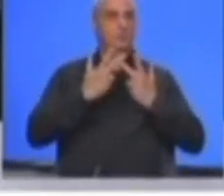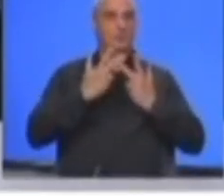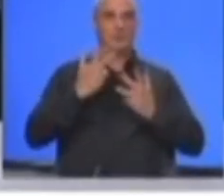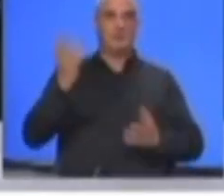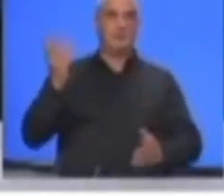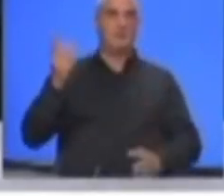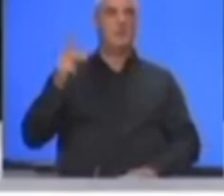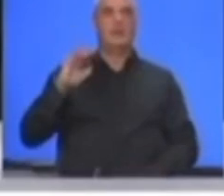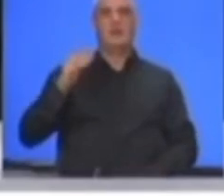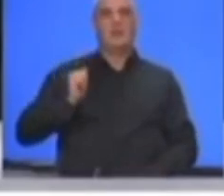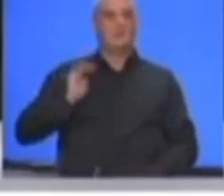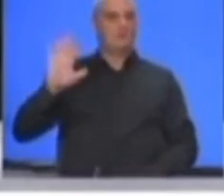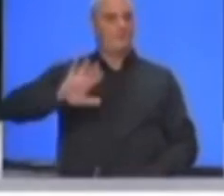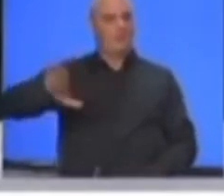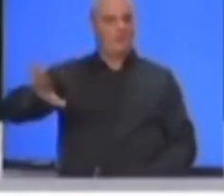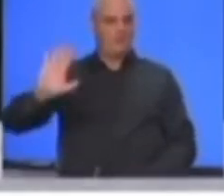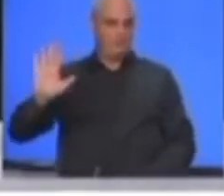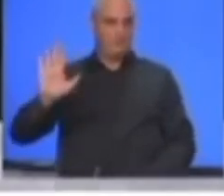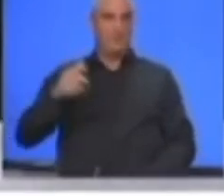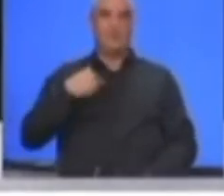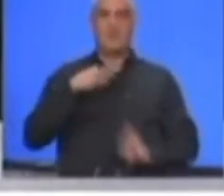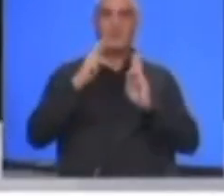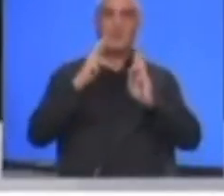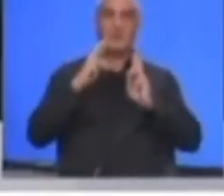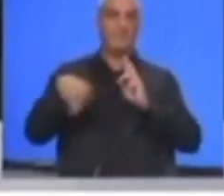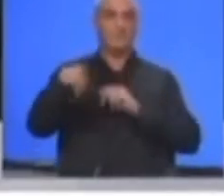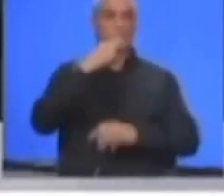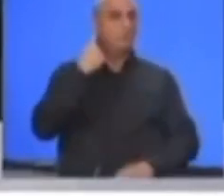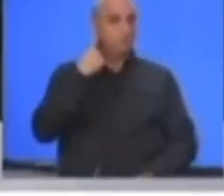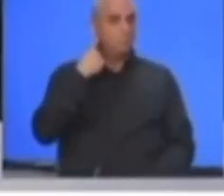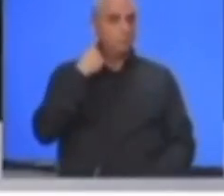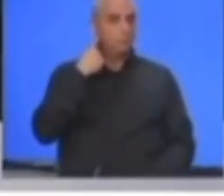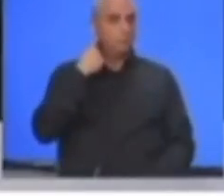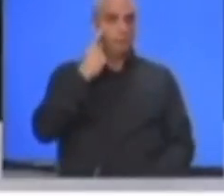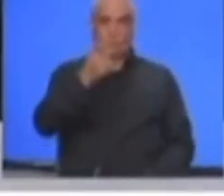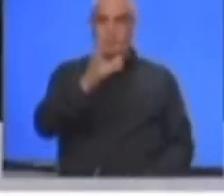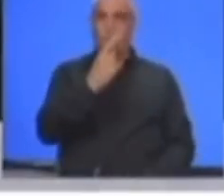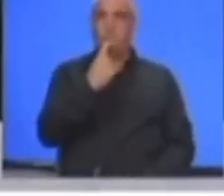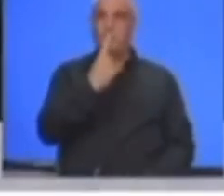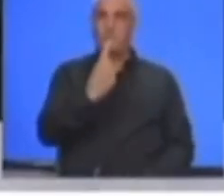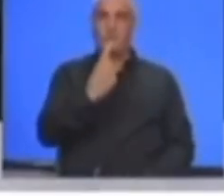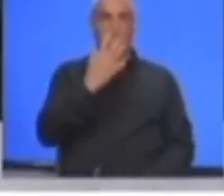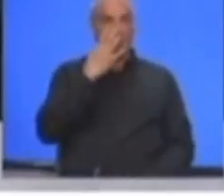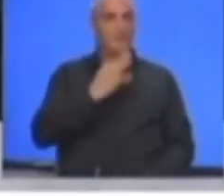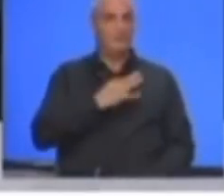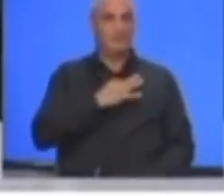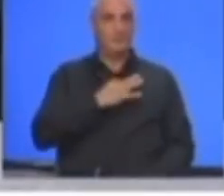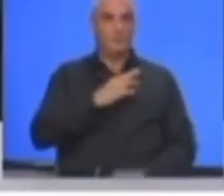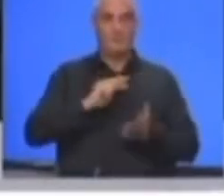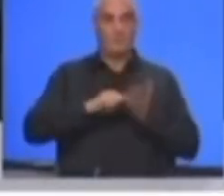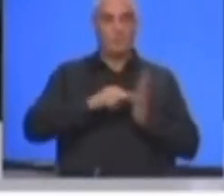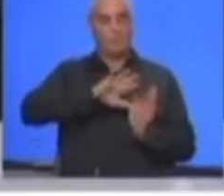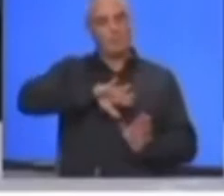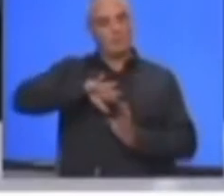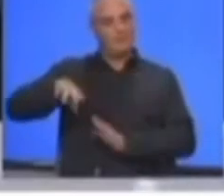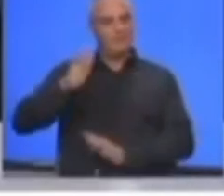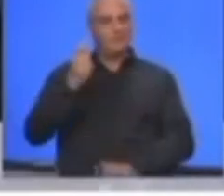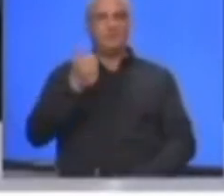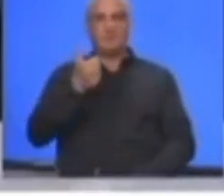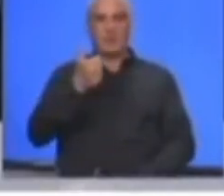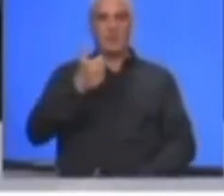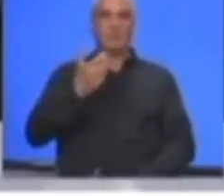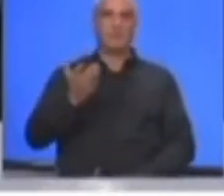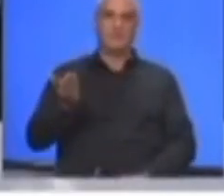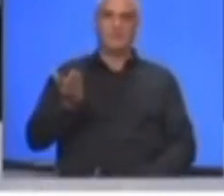התחנה הצבאית, אז אני מקווה שהחבר'ה ישמעו את זה, וישימו את הפוליטיקה בצד קצת, ואת כל